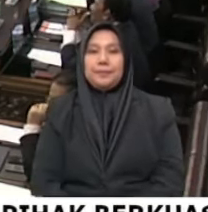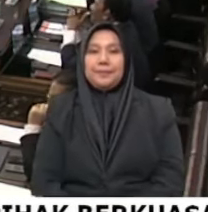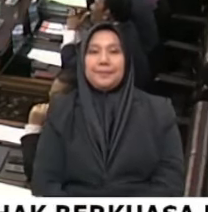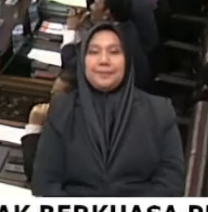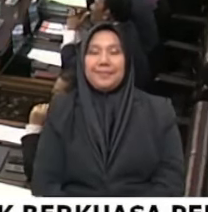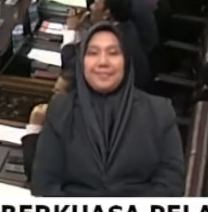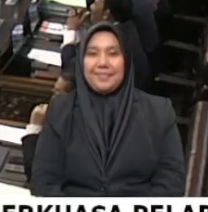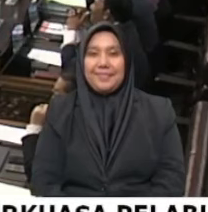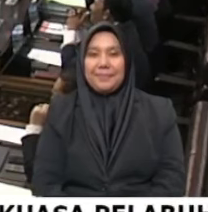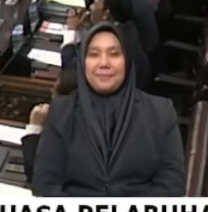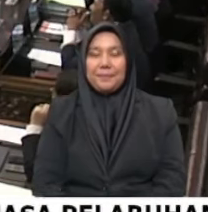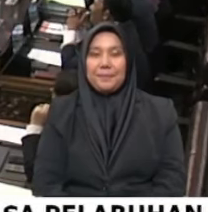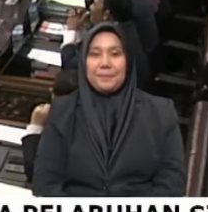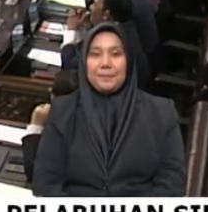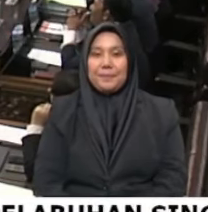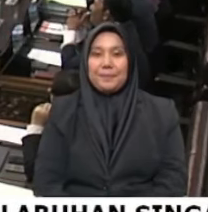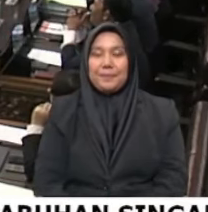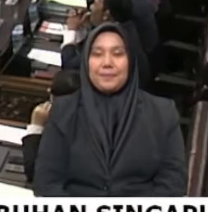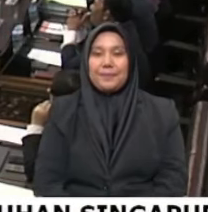Pak Menteri.